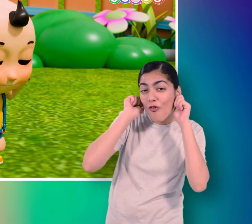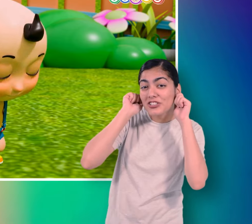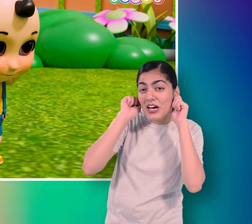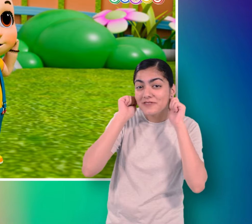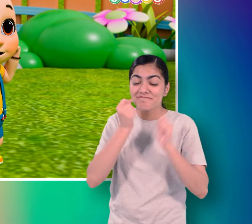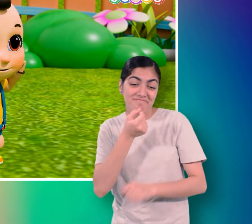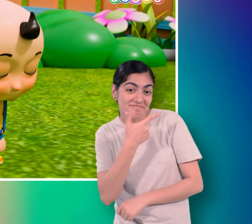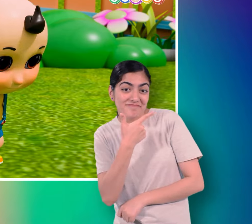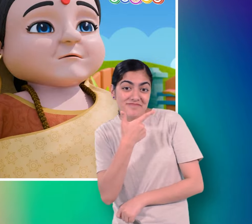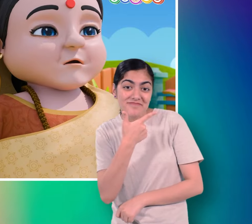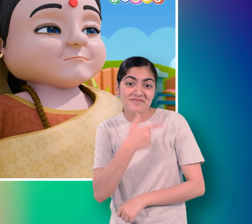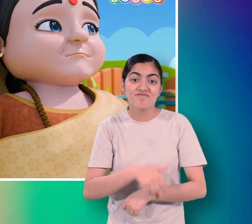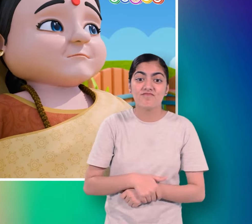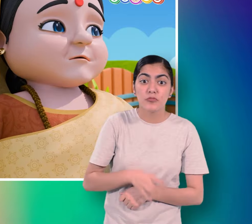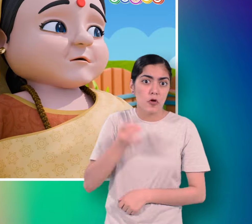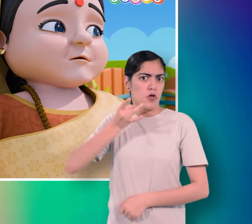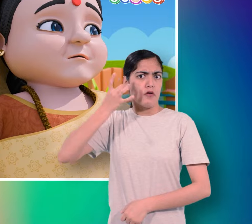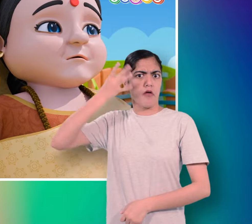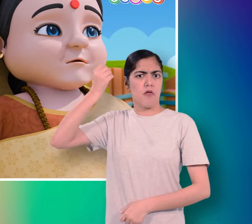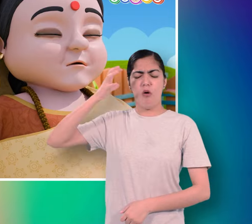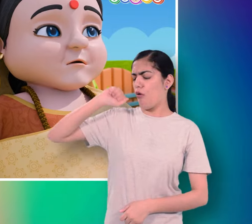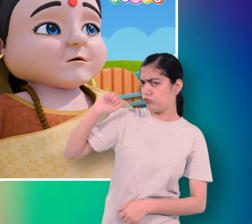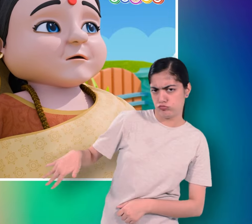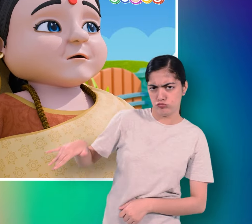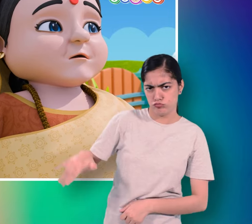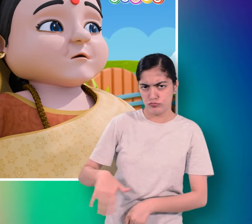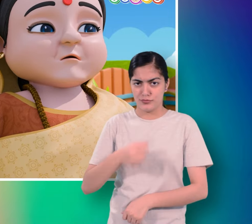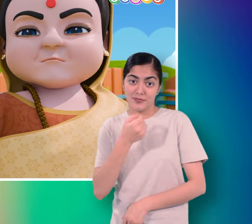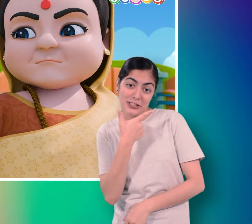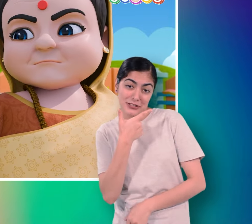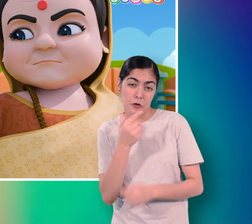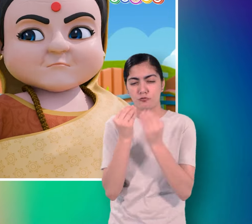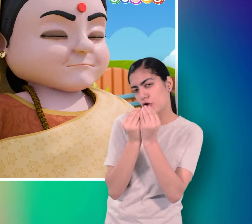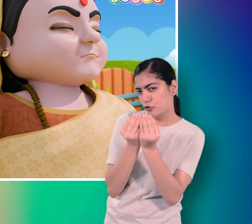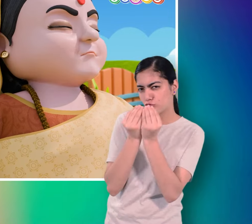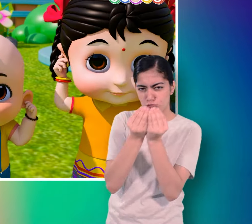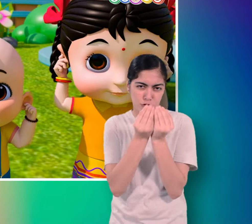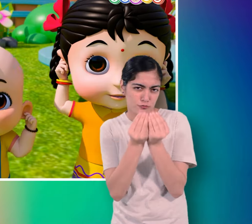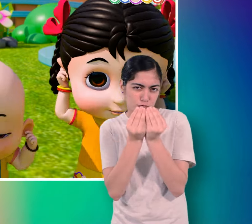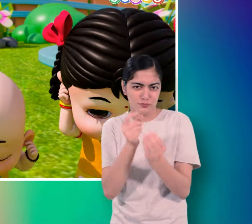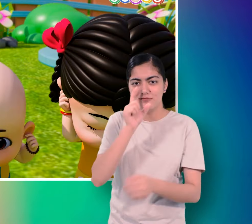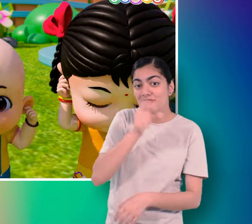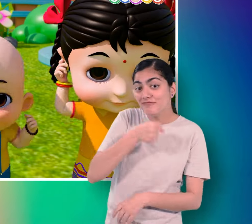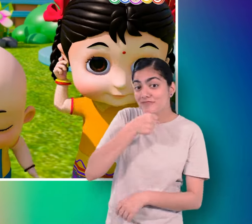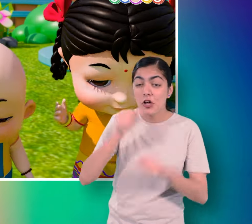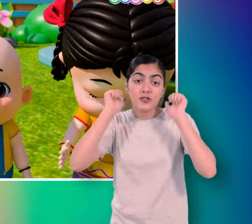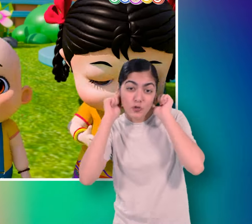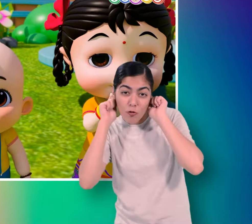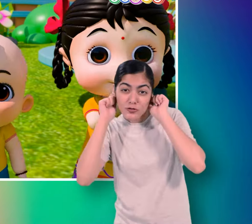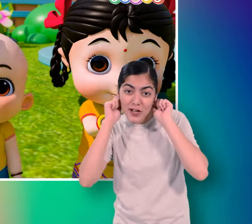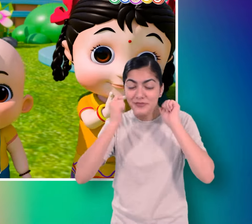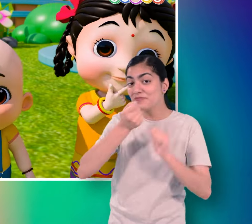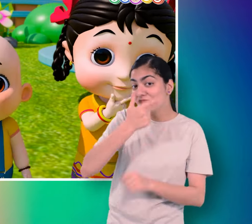दादी अम्मा मान जाओ छोड़ो भे गुस्सा जरा हंस के दिखाओ दादी अम्मा दादी